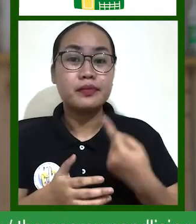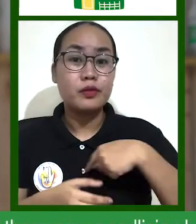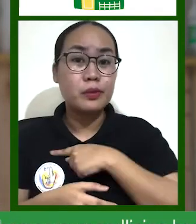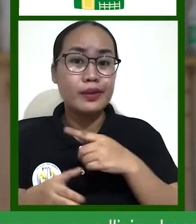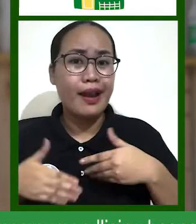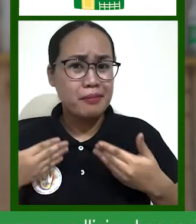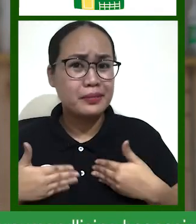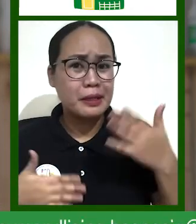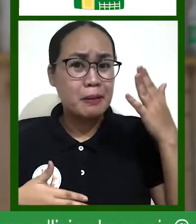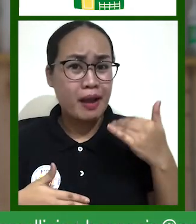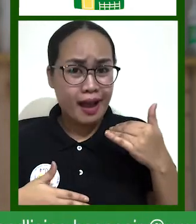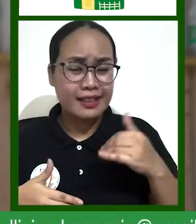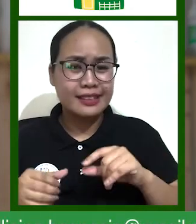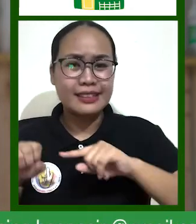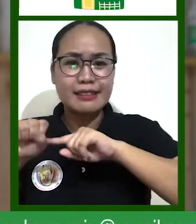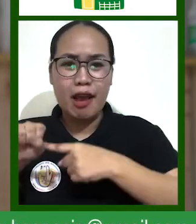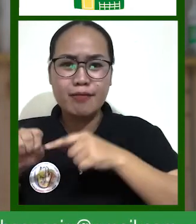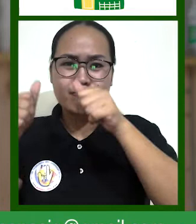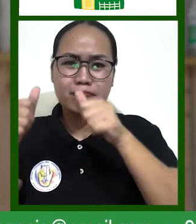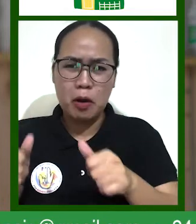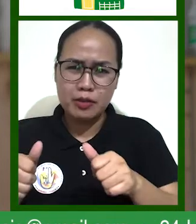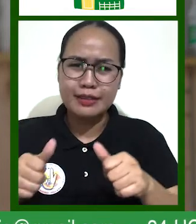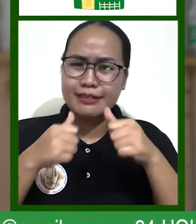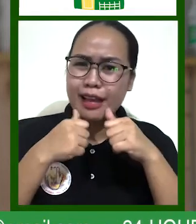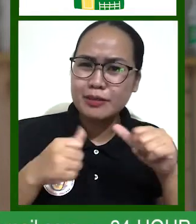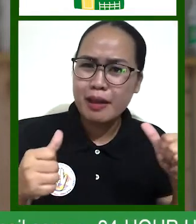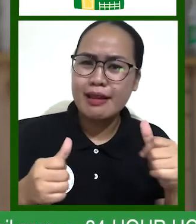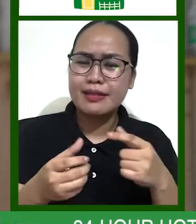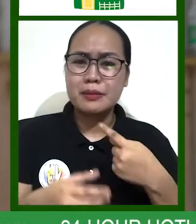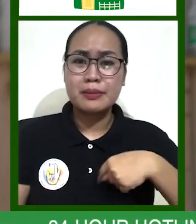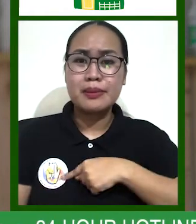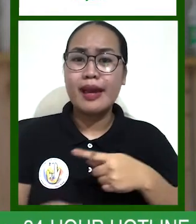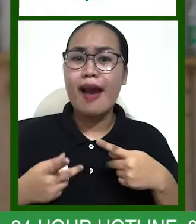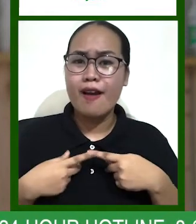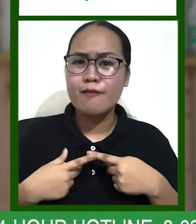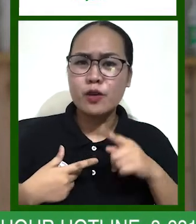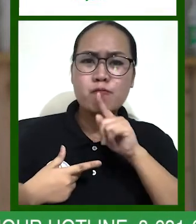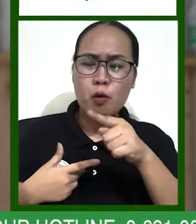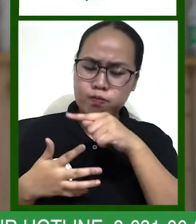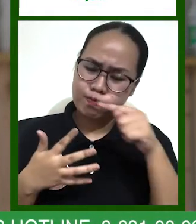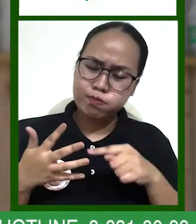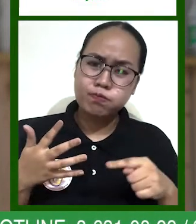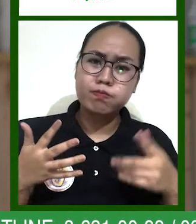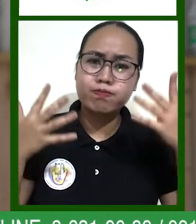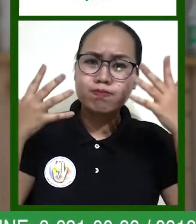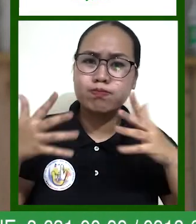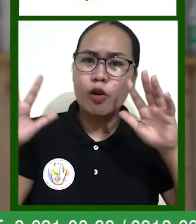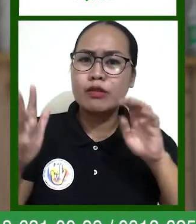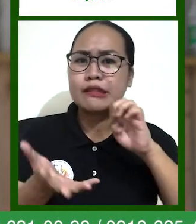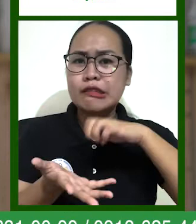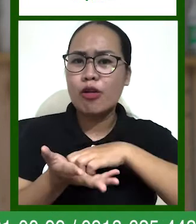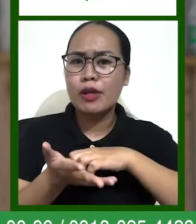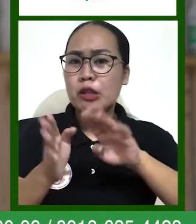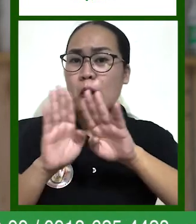nung pinost namin ang ating announcement na ito. We've had already a couple of enrollments na, no? So ito po yung